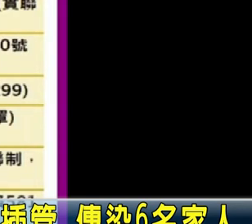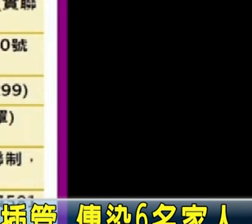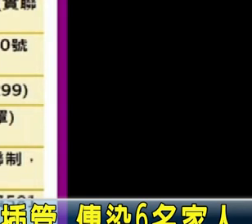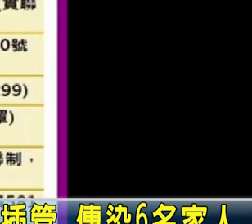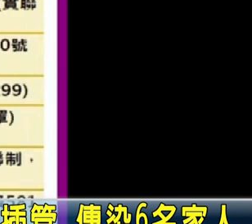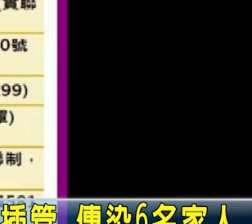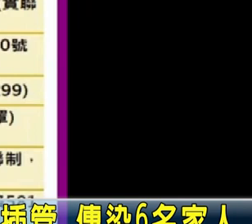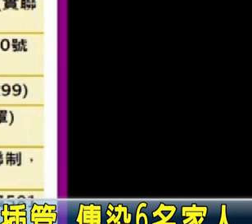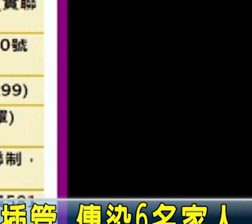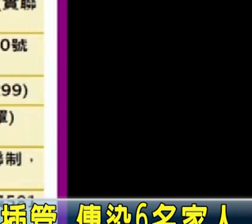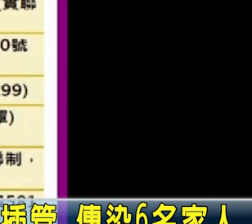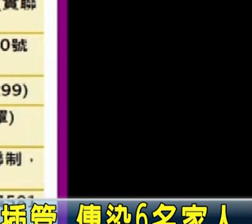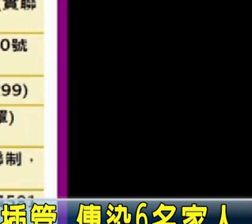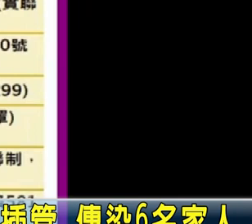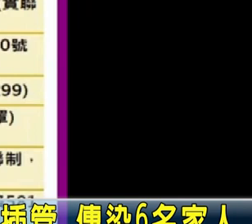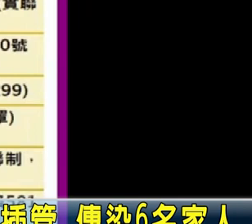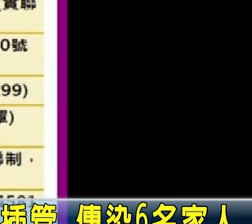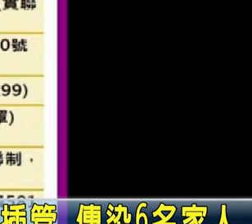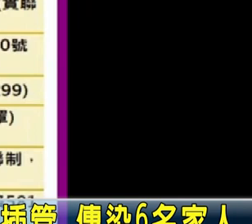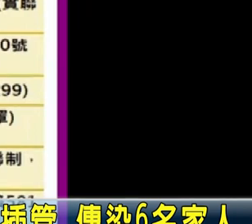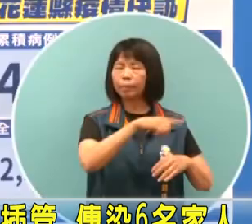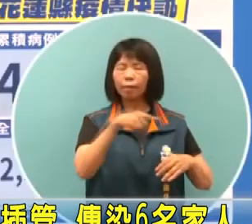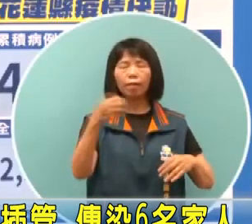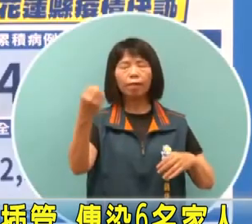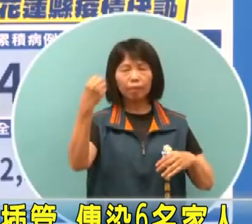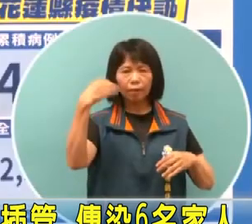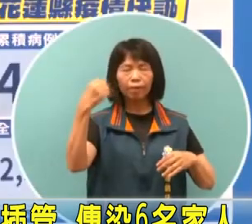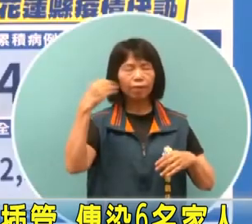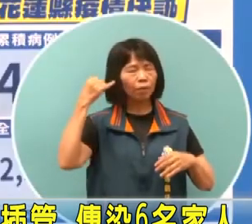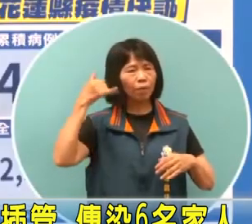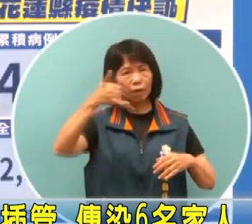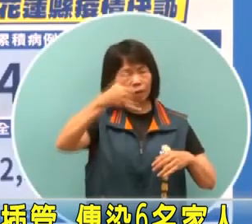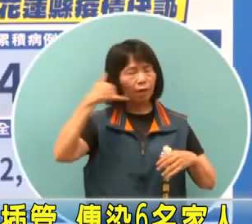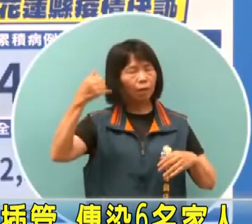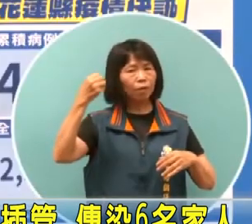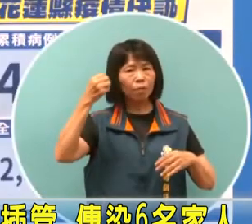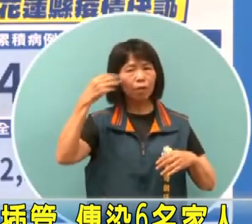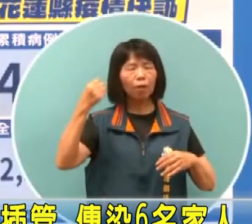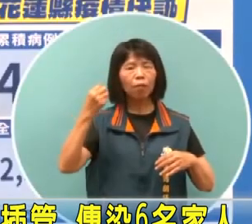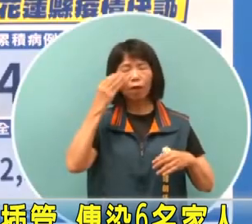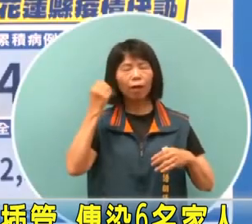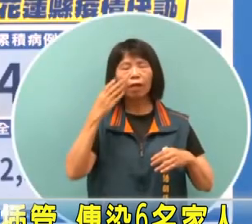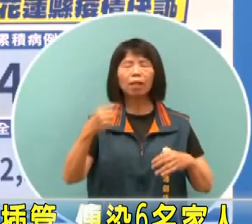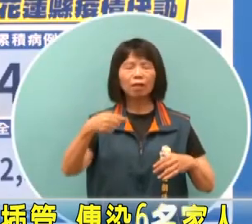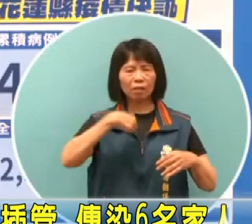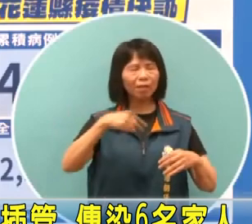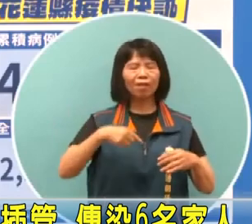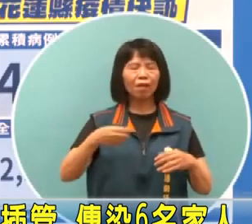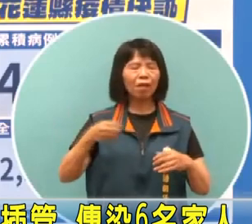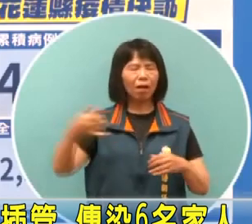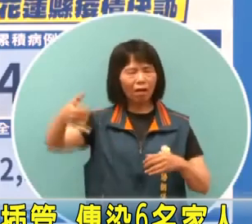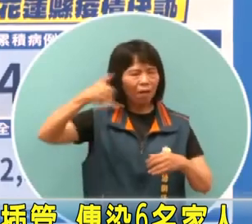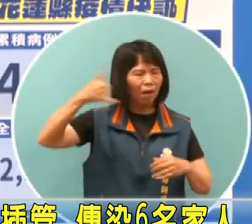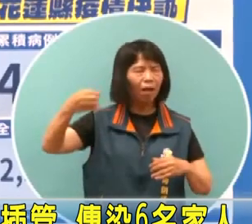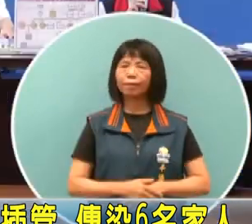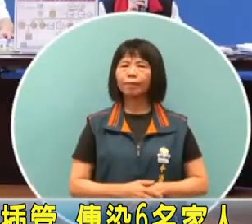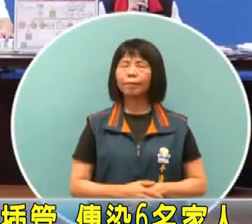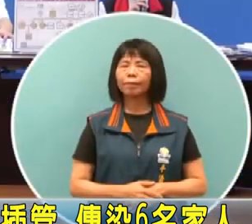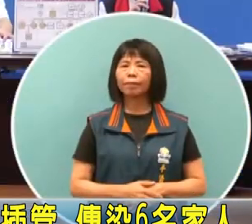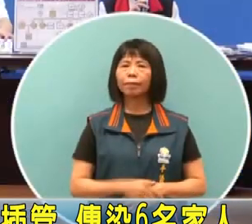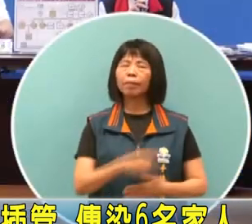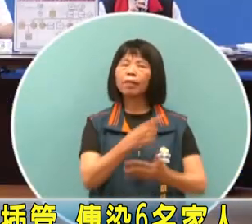一样的，他的核酸检验是阳性。 花莲县目前确诊累计45人，居家隔离46